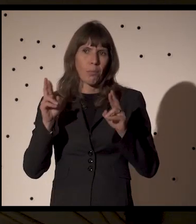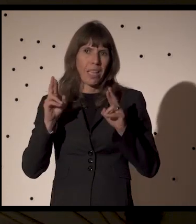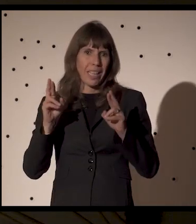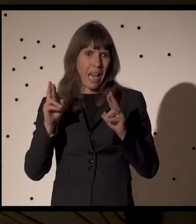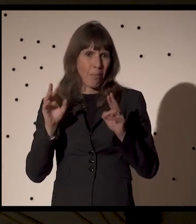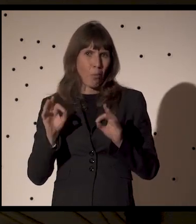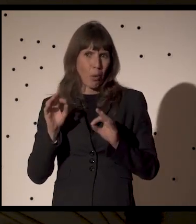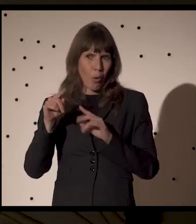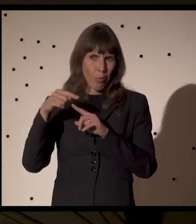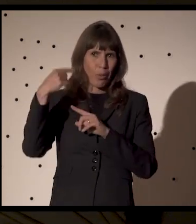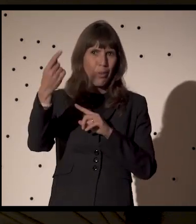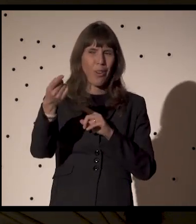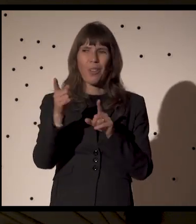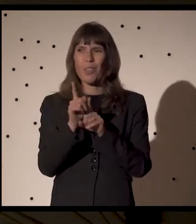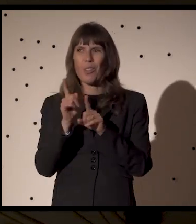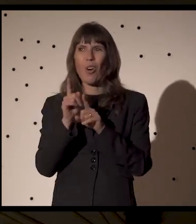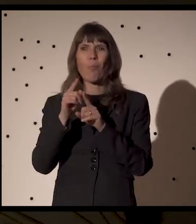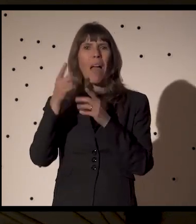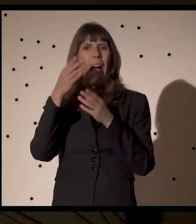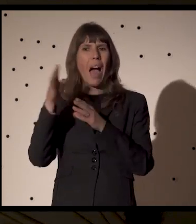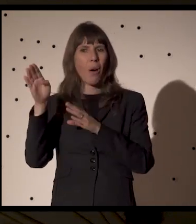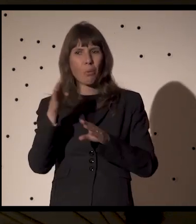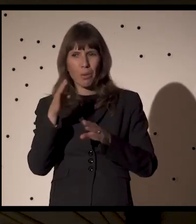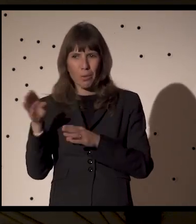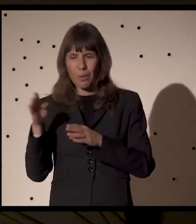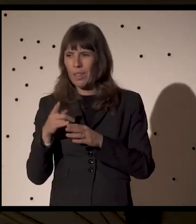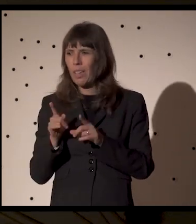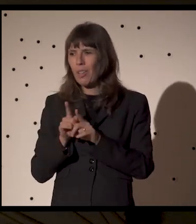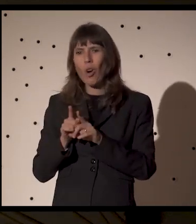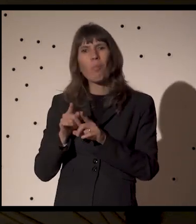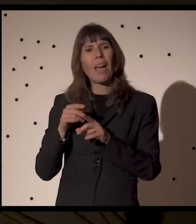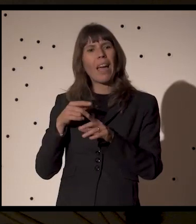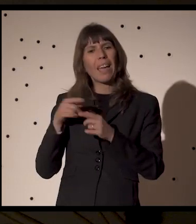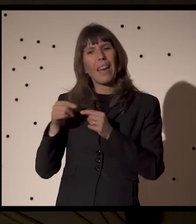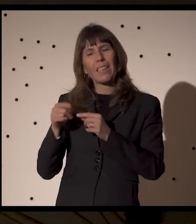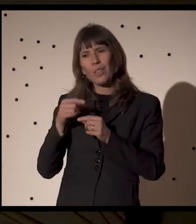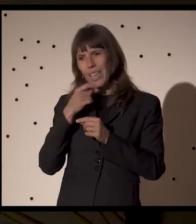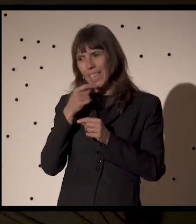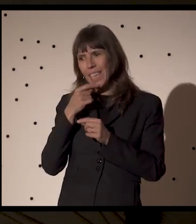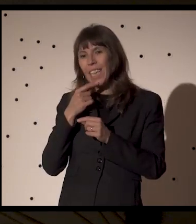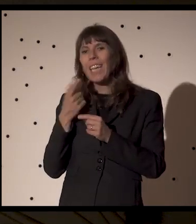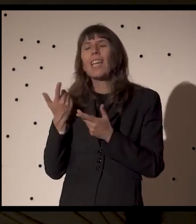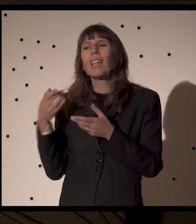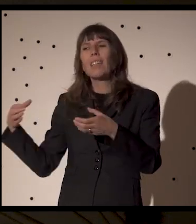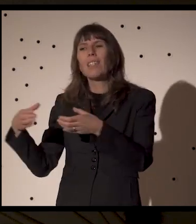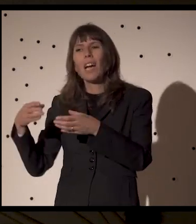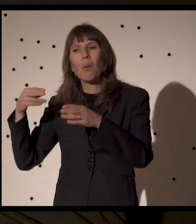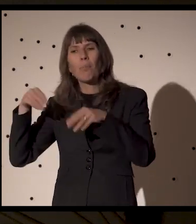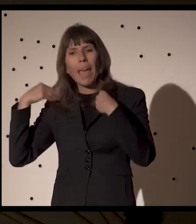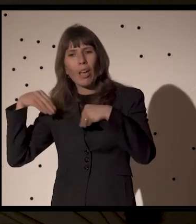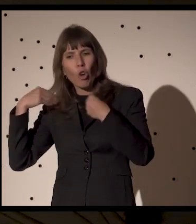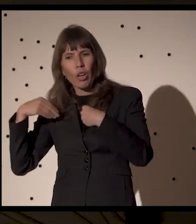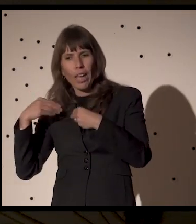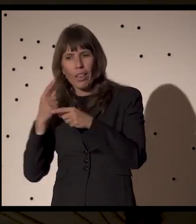Marta lavora bucolicamente nella relazione tra gli spettatori e il gregge di pecore che dovrebbe venirci a trovare mentre